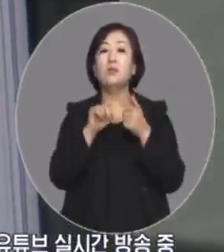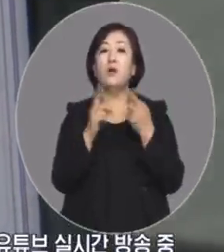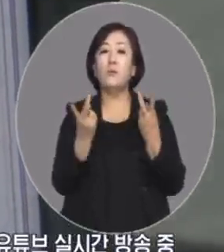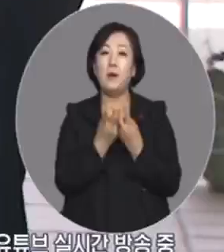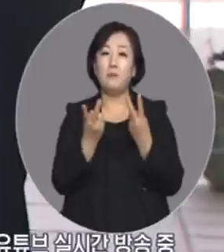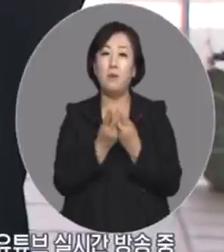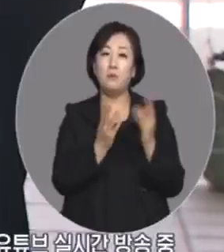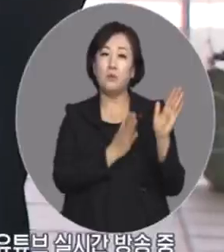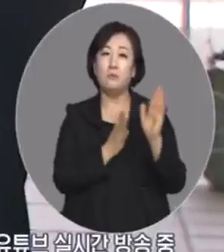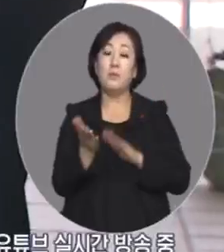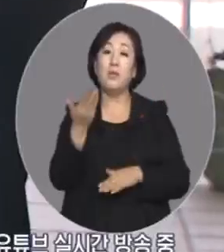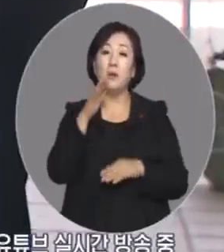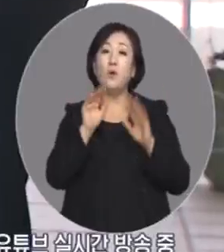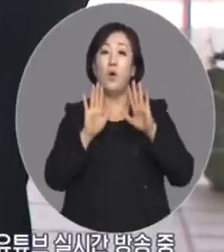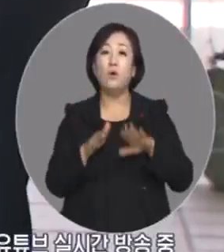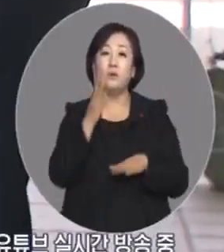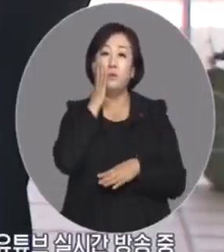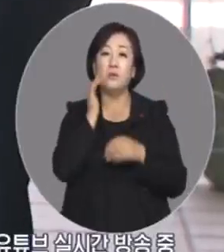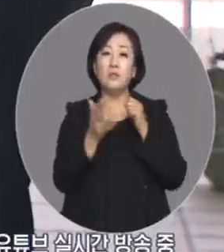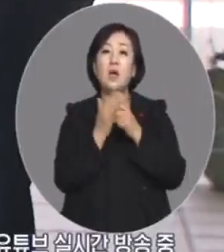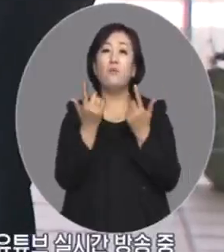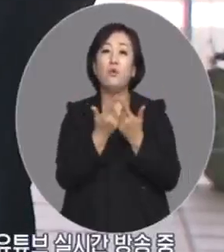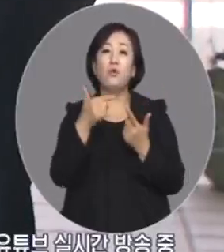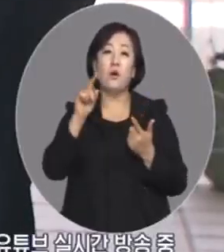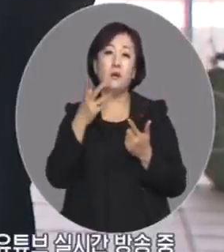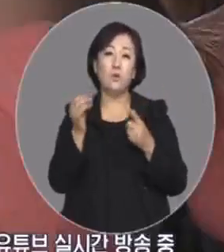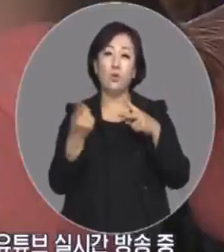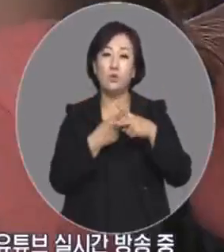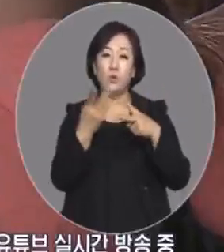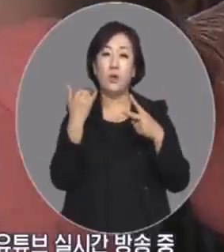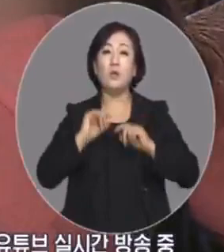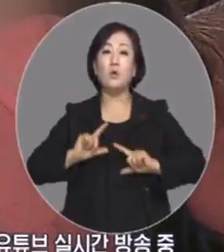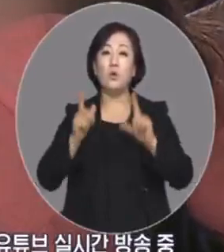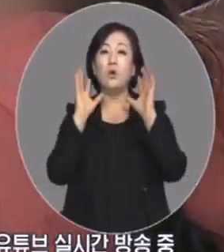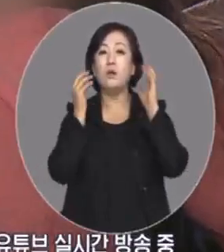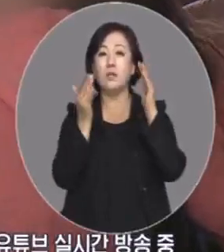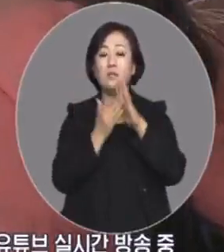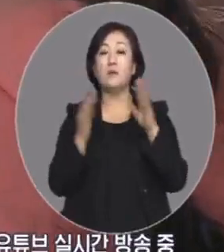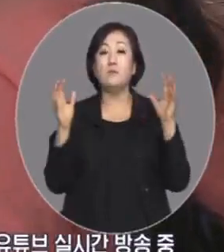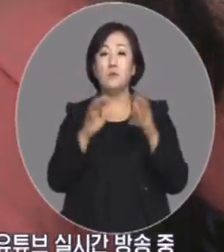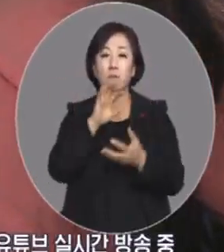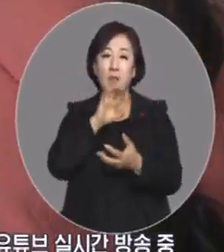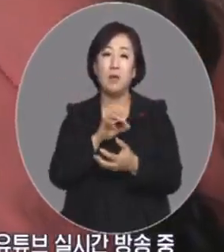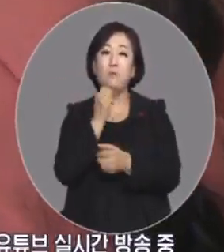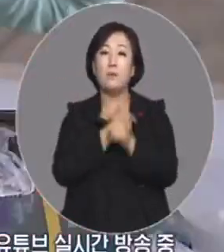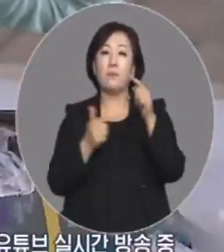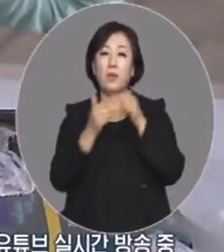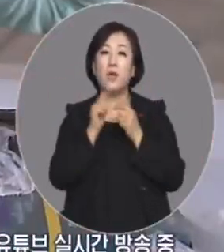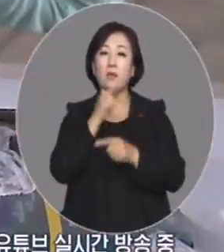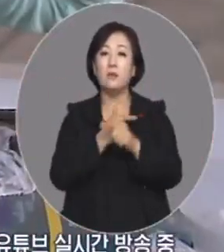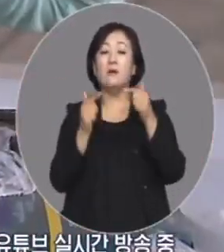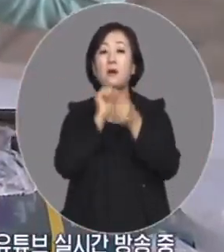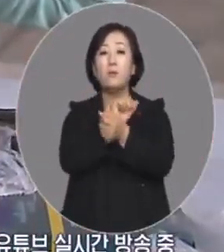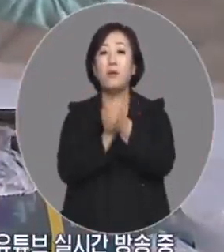예상됩니다. 한편 오늘 울산에선 북구 강동초와 동구 어린이집 집단 감염 여파가 이어지는 등